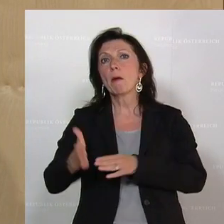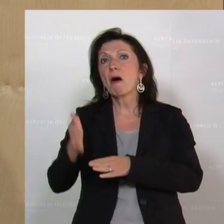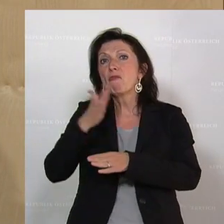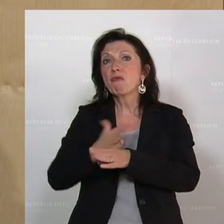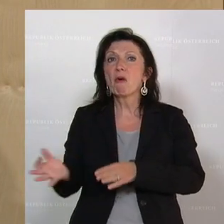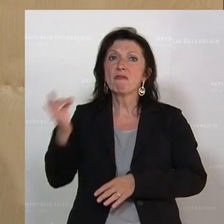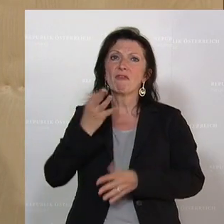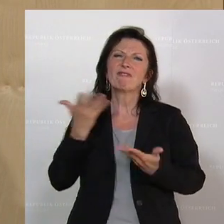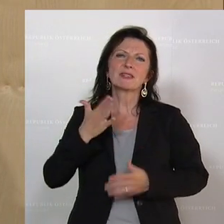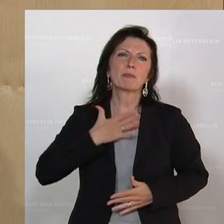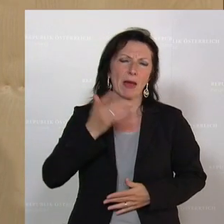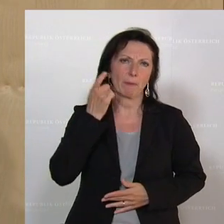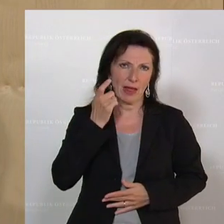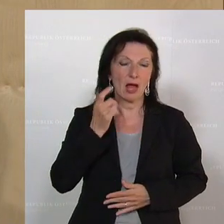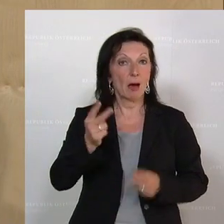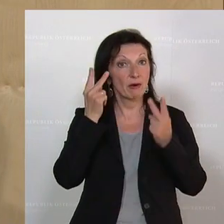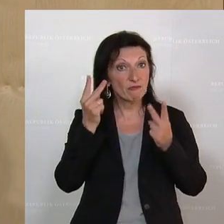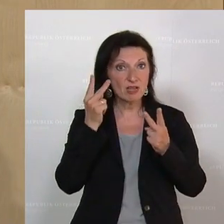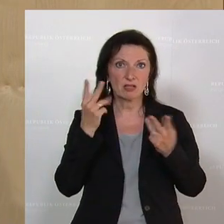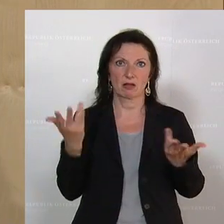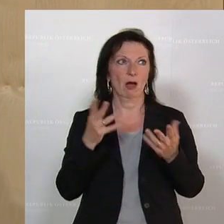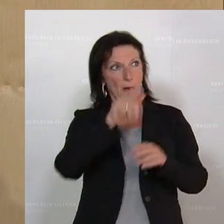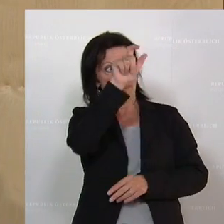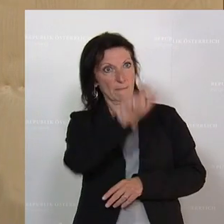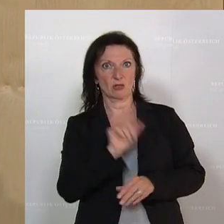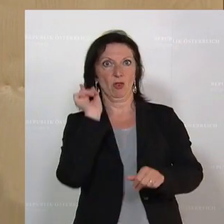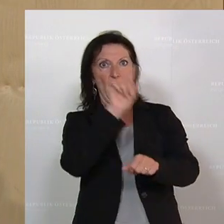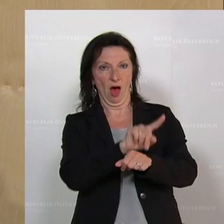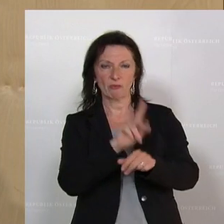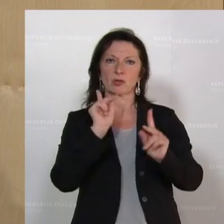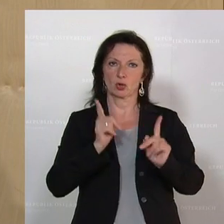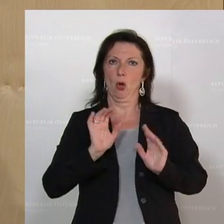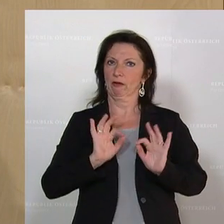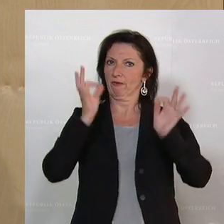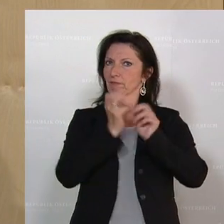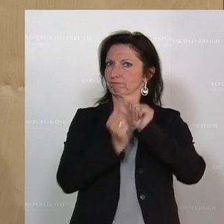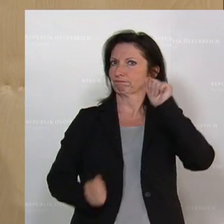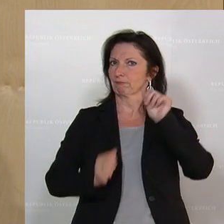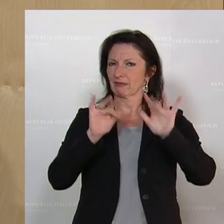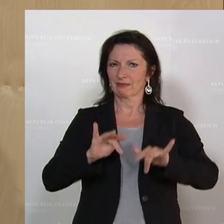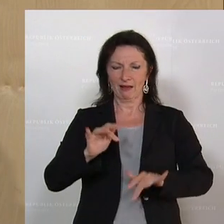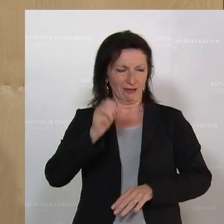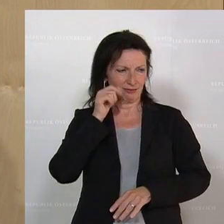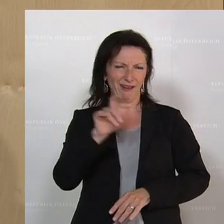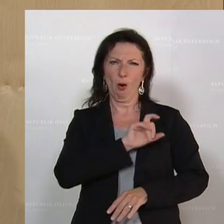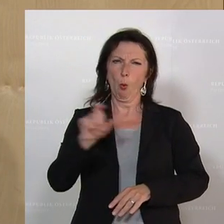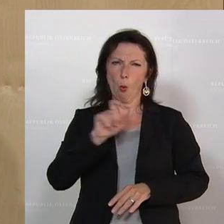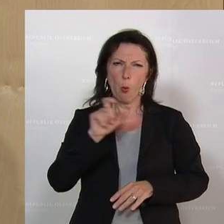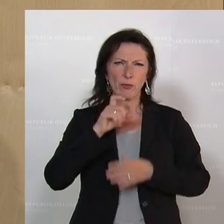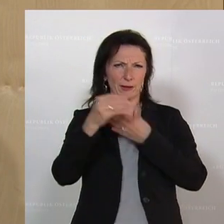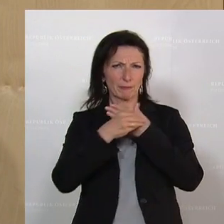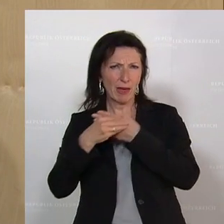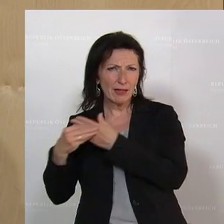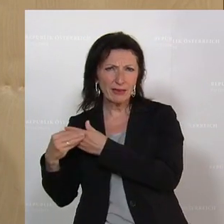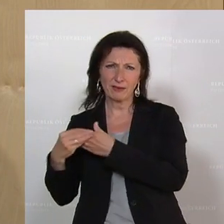Meinung gefragt. Wichtig ist, dass die Personen immer qualifiziert sind. Ich schreibe und erhalte täglich hunderte Nachrichten und habe